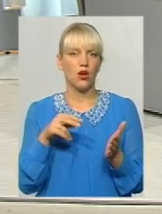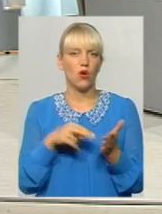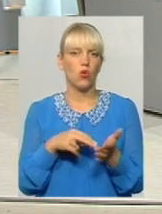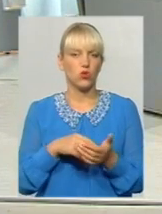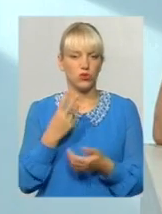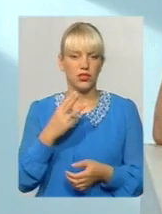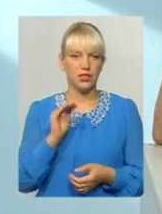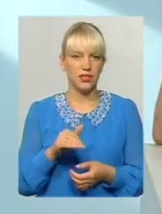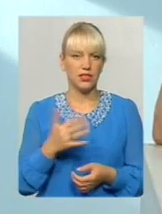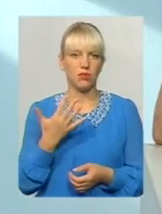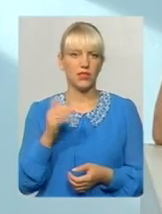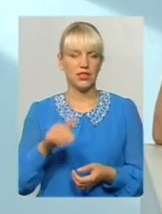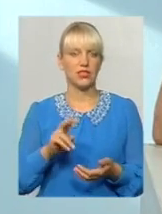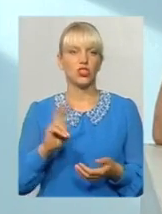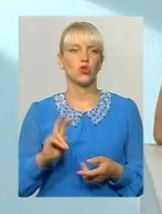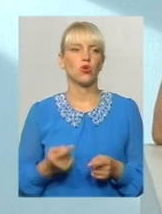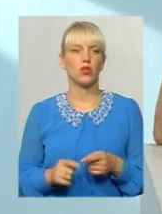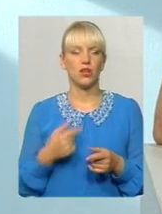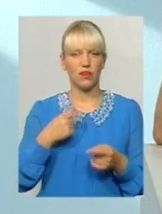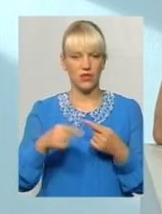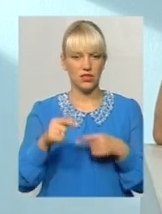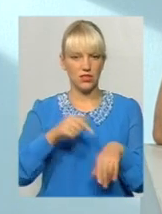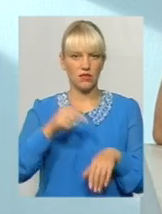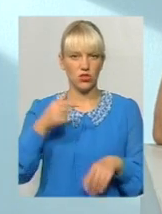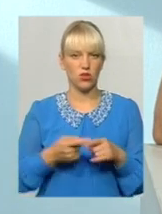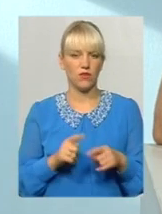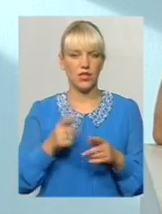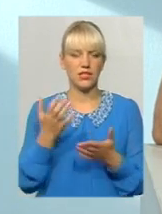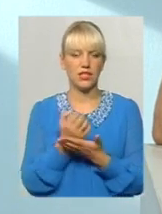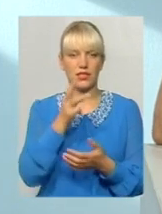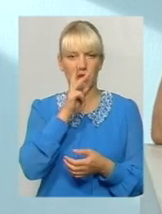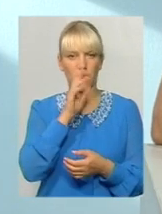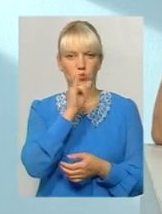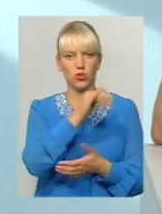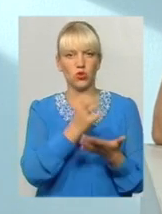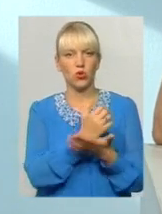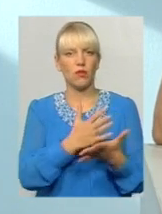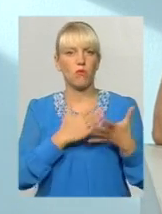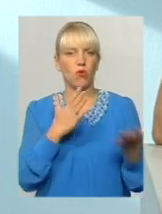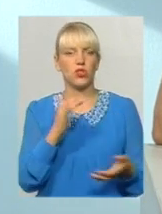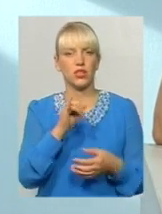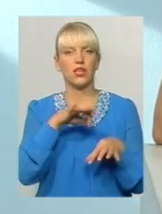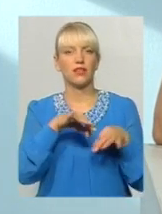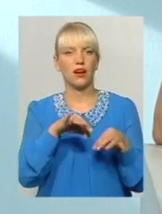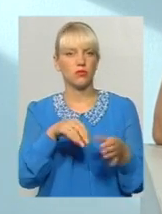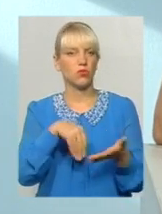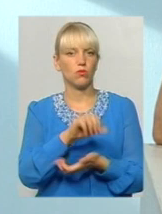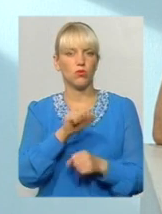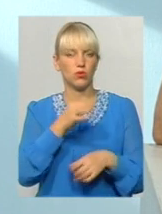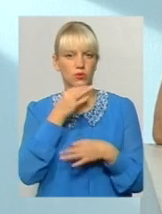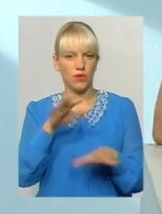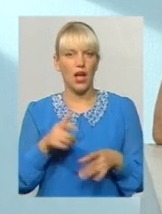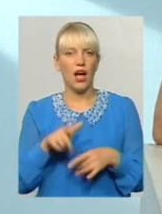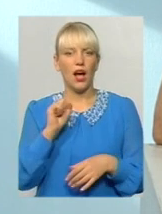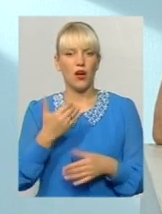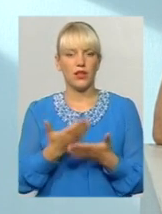доларів. Різниця відчувається. Да? Заробітна платня, дохід там настільки набагато вищий. Транспортні засоби доступніші для там, якщо взяти